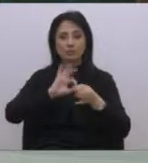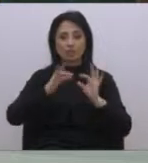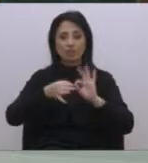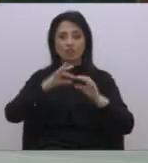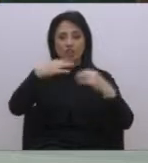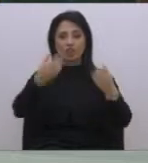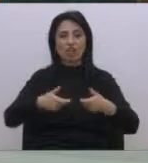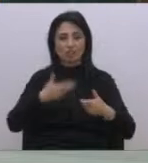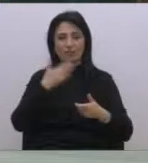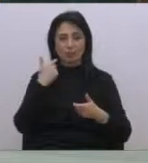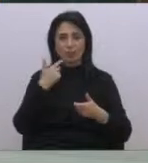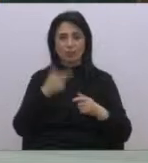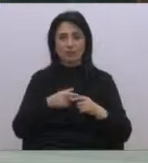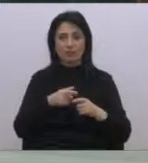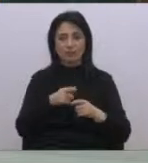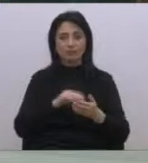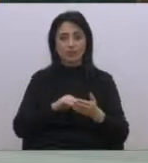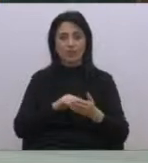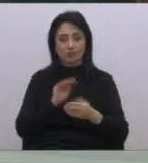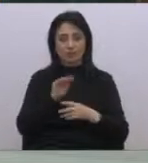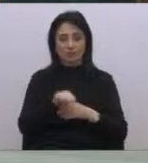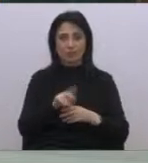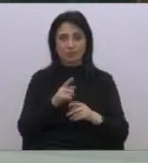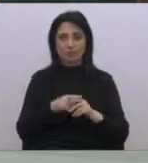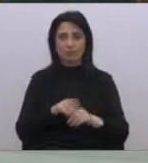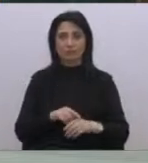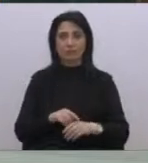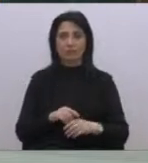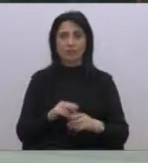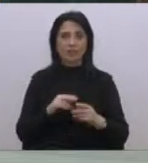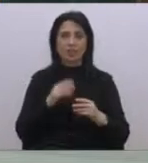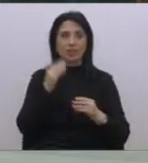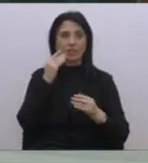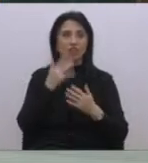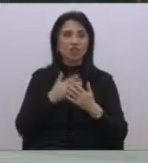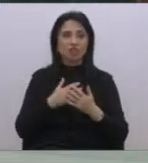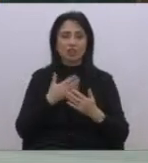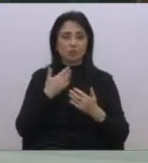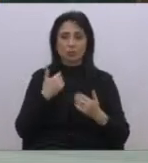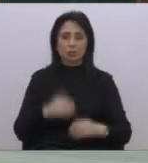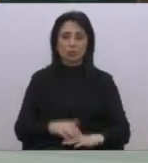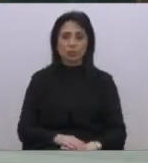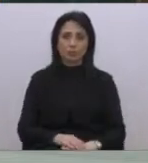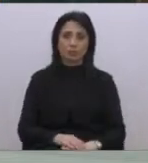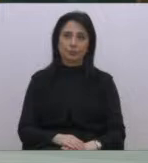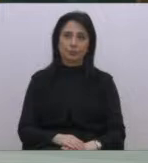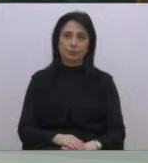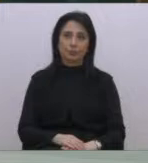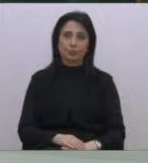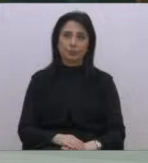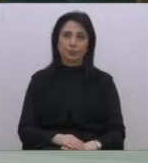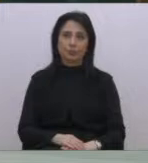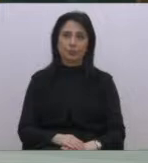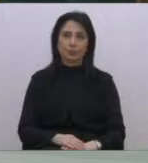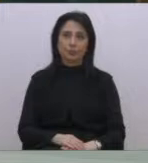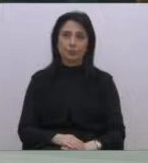არის აღჭურვილი. ეს არის რედაქციული ხასიათის ცვლილებები, რამე შინ არსობრივი ცვლილება პირველ პუნქტში არ